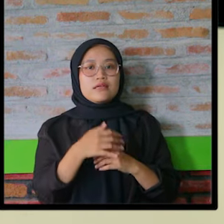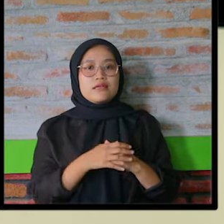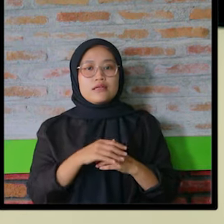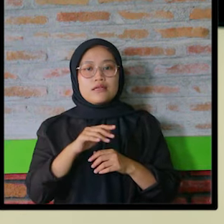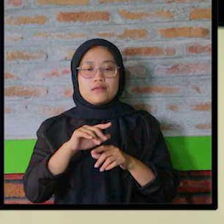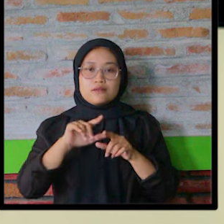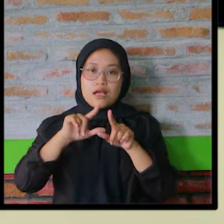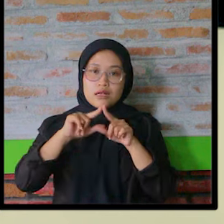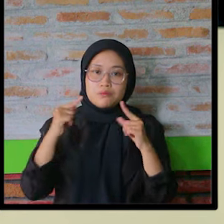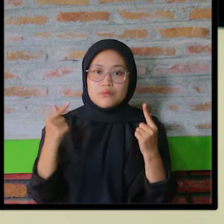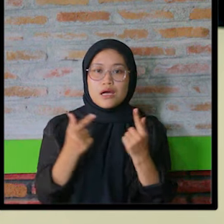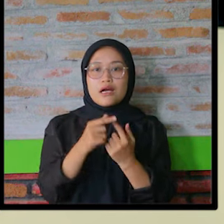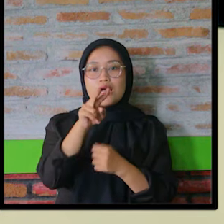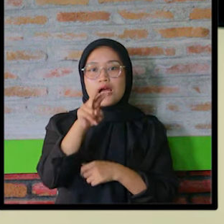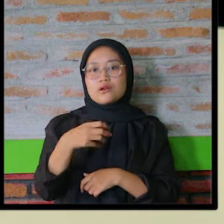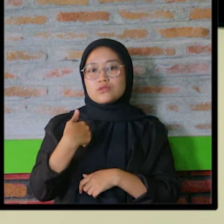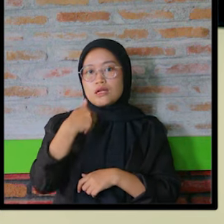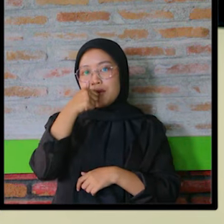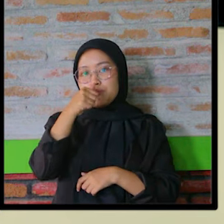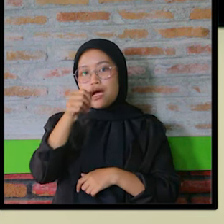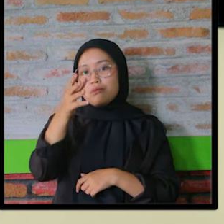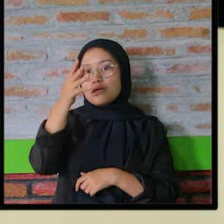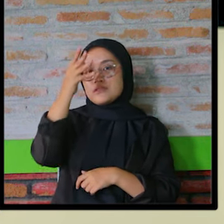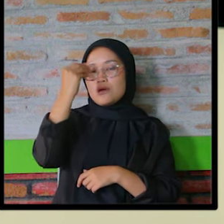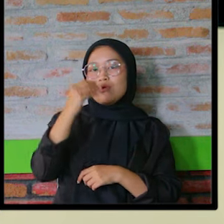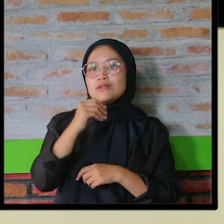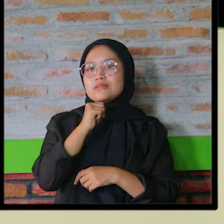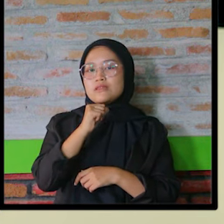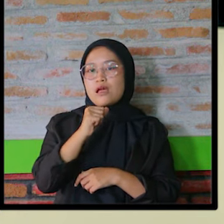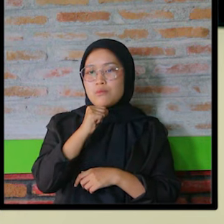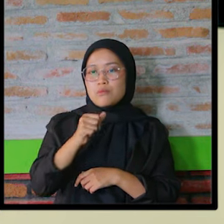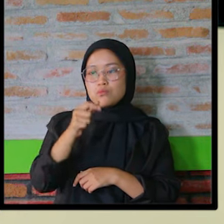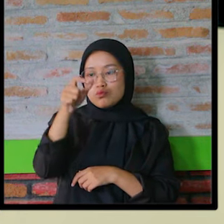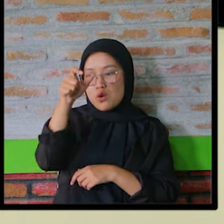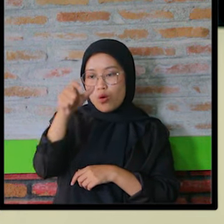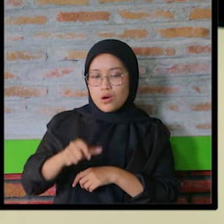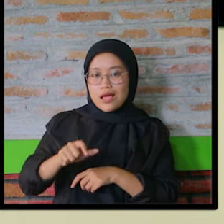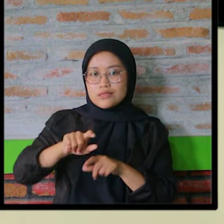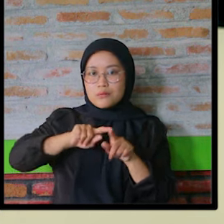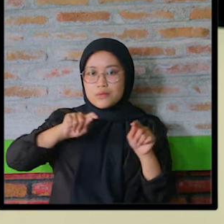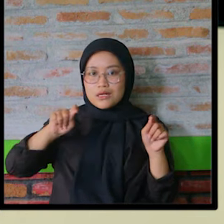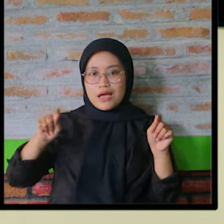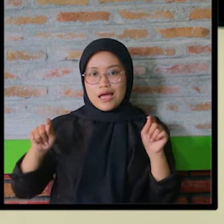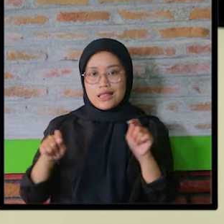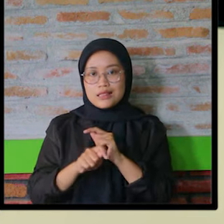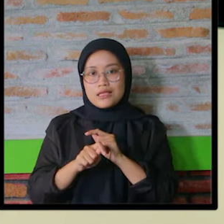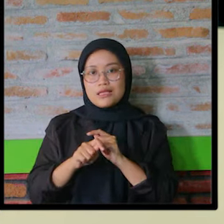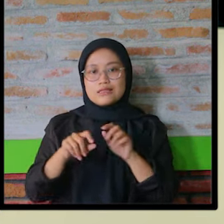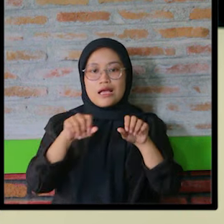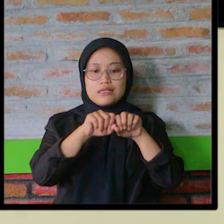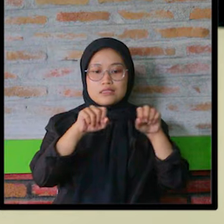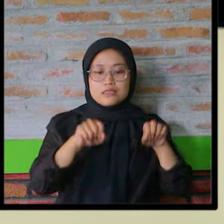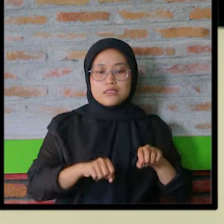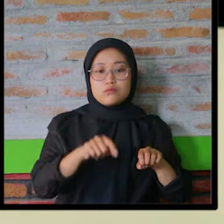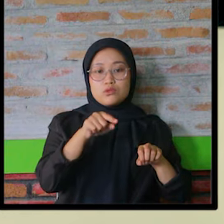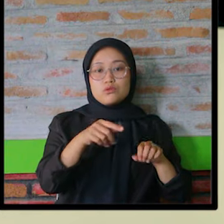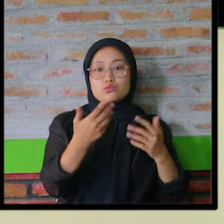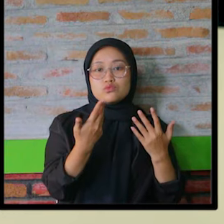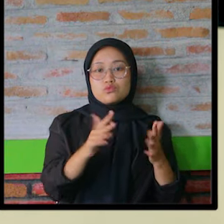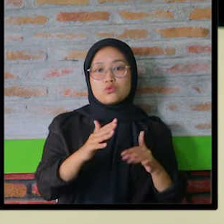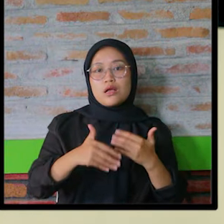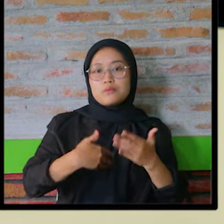ada bank pengetahuan siapapun personilnya berganti maka ee sistem itu sudah